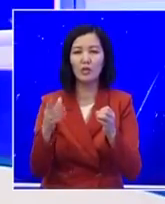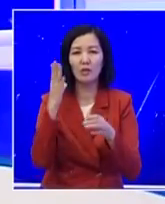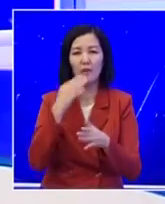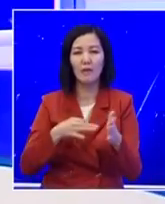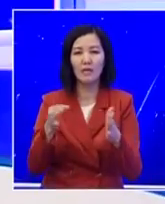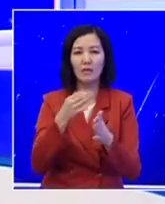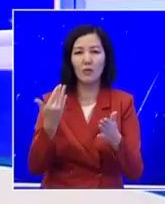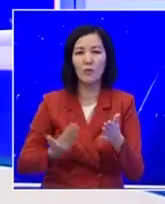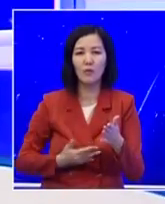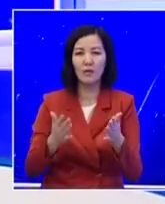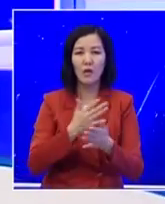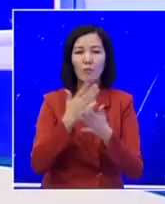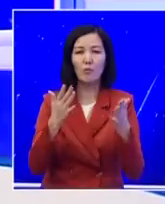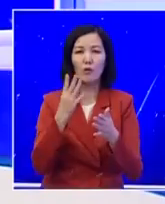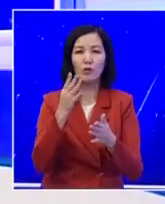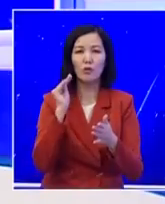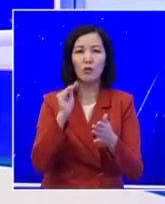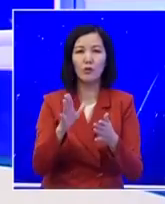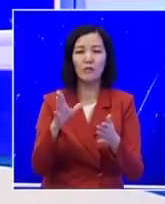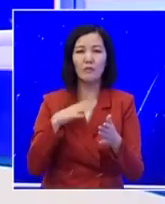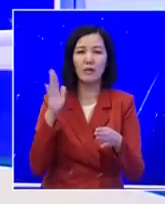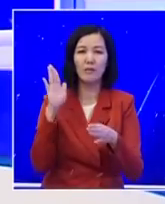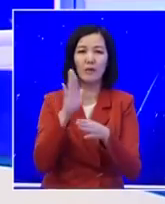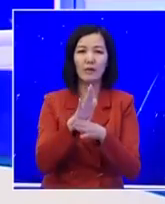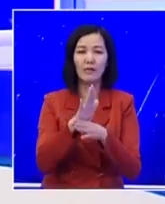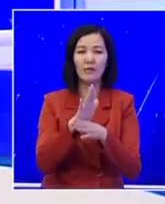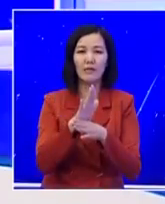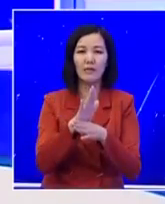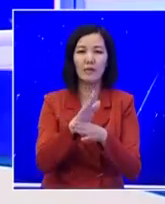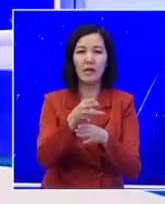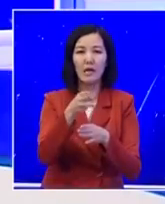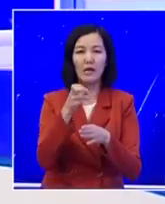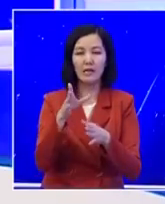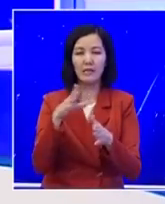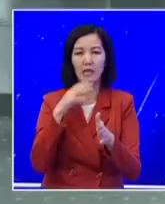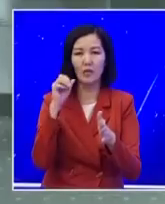из которых более 4 тысяч были приговорены тоталитарной системой к расстрелу.